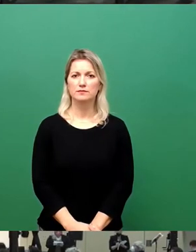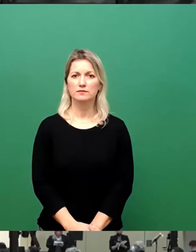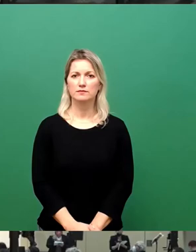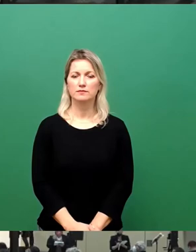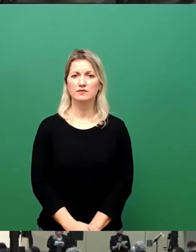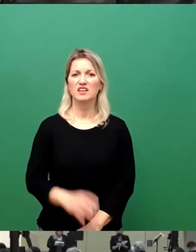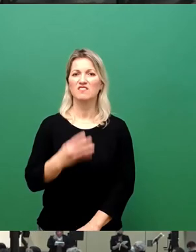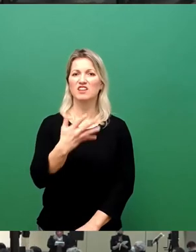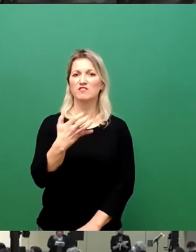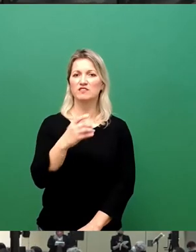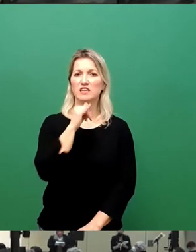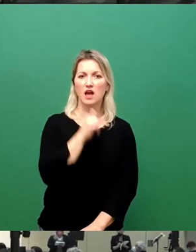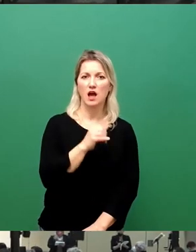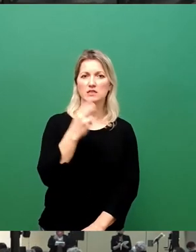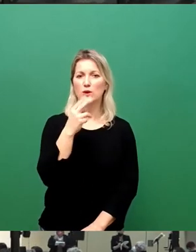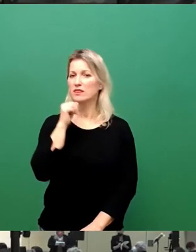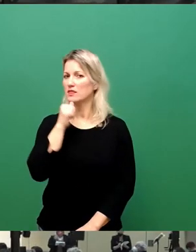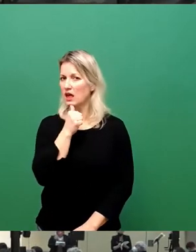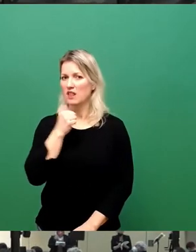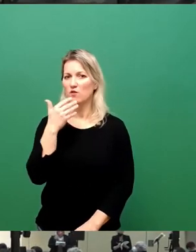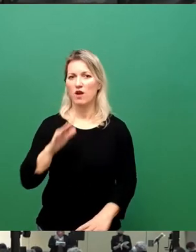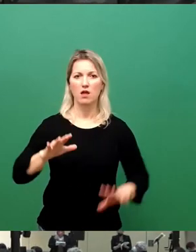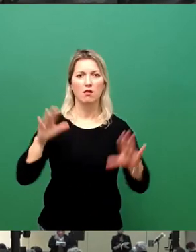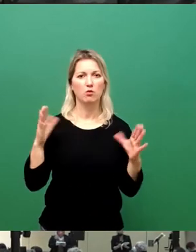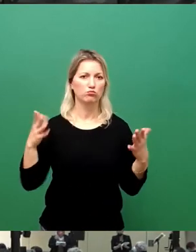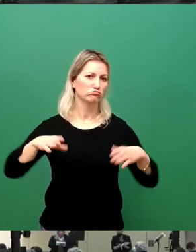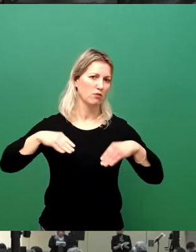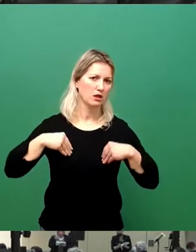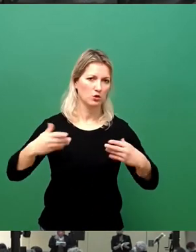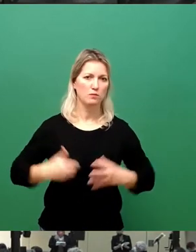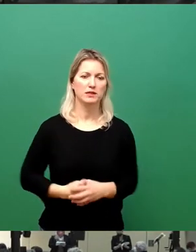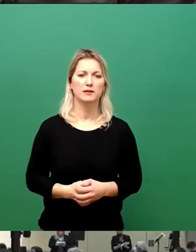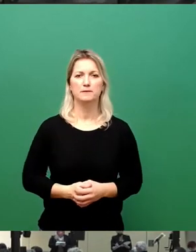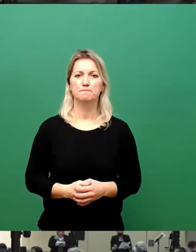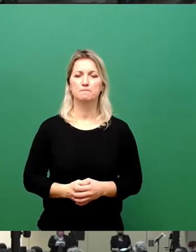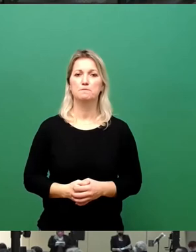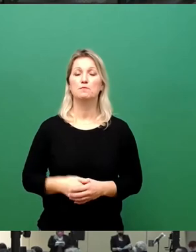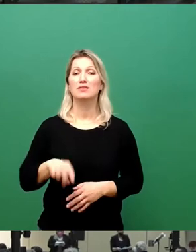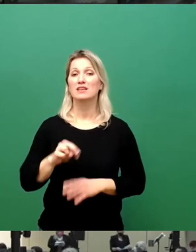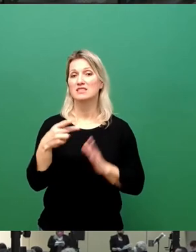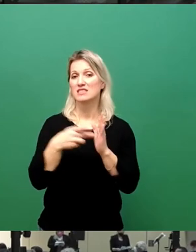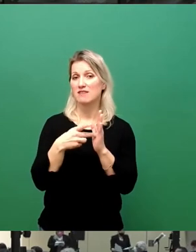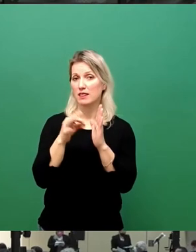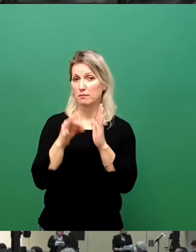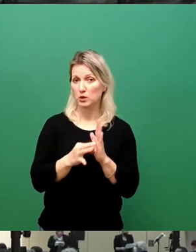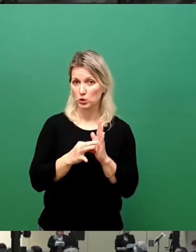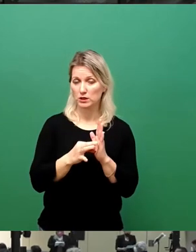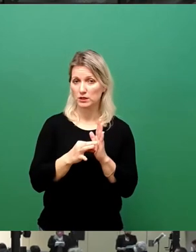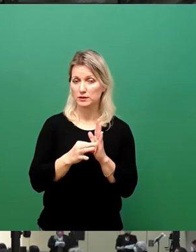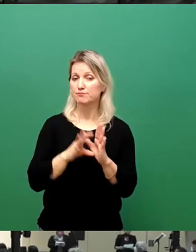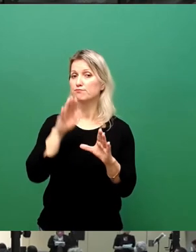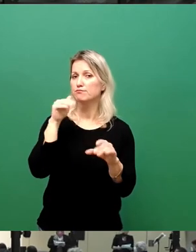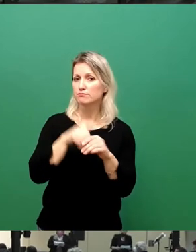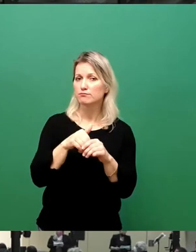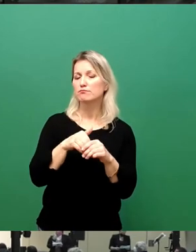54 Ja, 2 Nein und 5 Enthaltungen, damit so angenommen. Und wir kommen zu dem zweiten Punkt, der sich im Wesentlichen, ich sage das mal ein bisschen